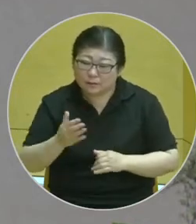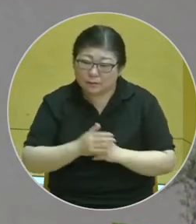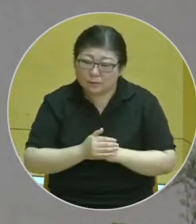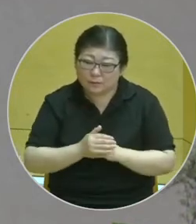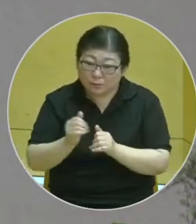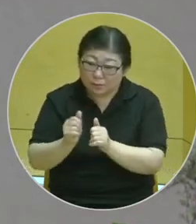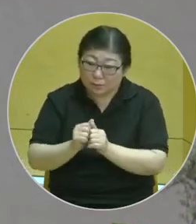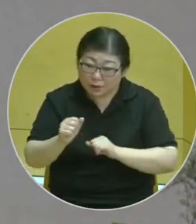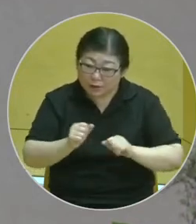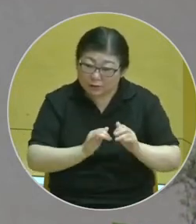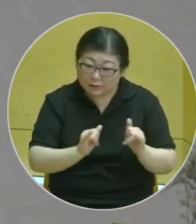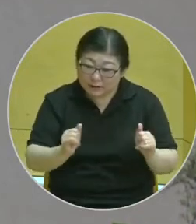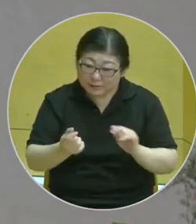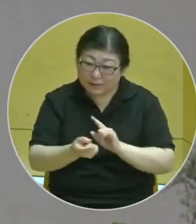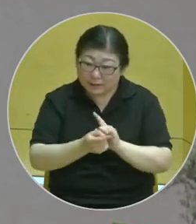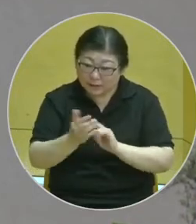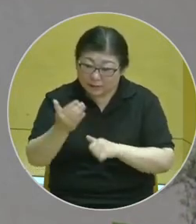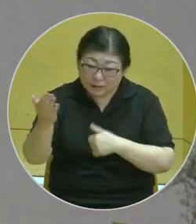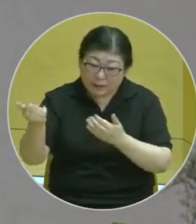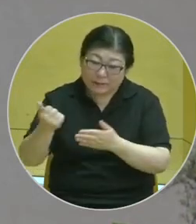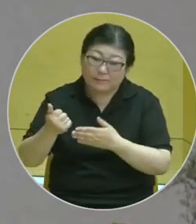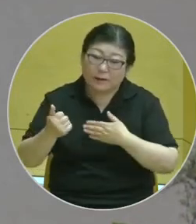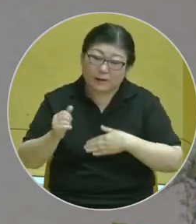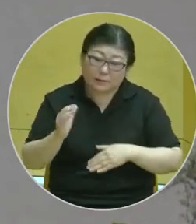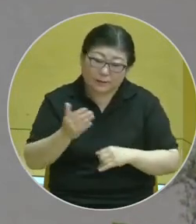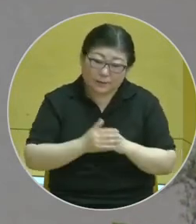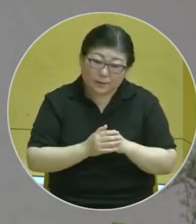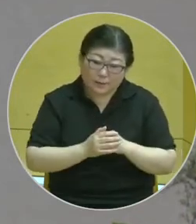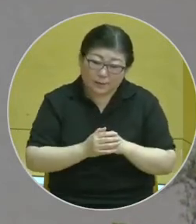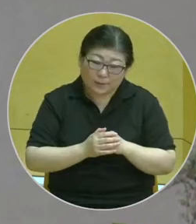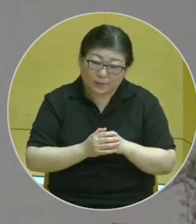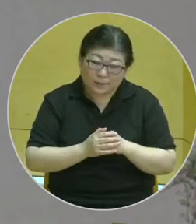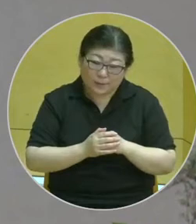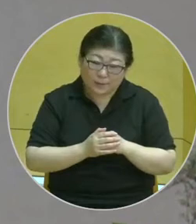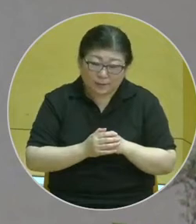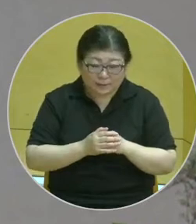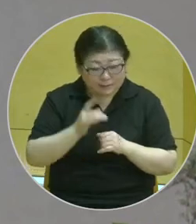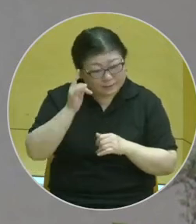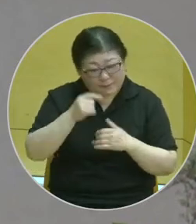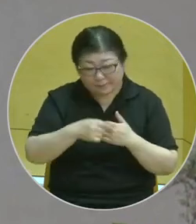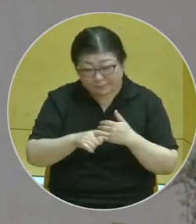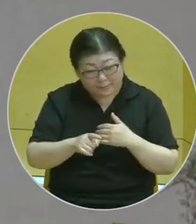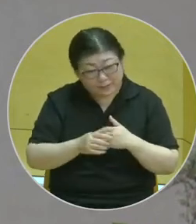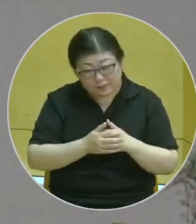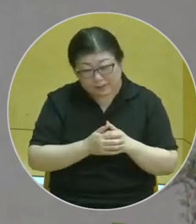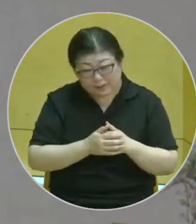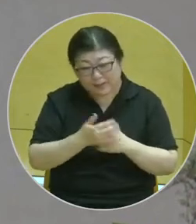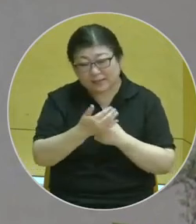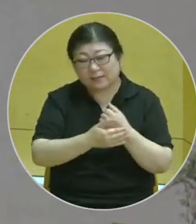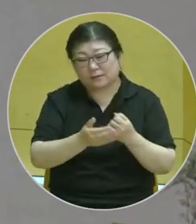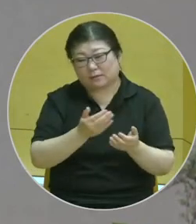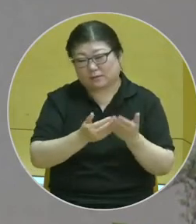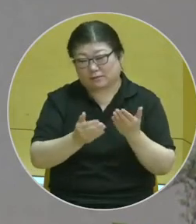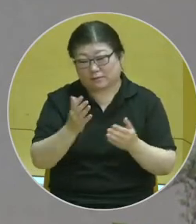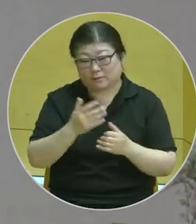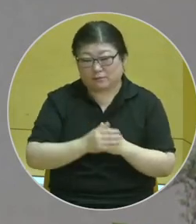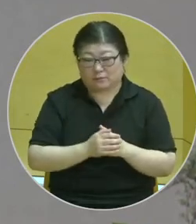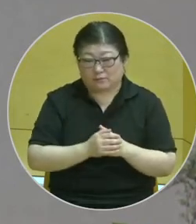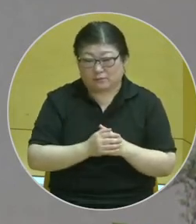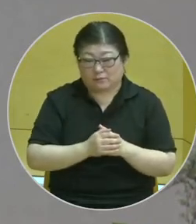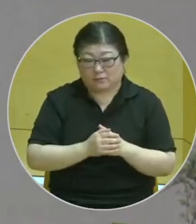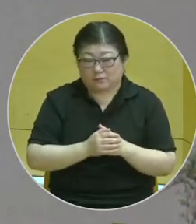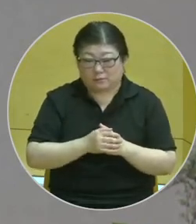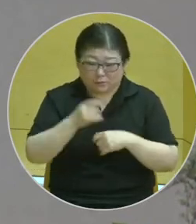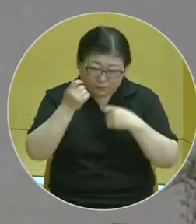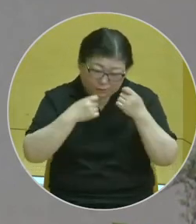하나님을 알게 됩니다 거기서 깨닫게 됩니다 뜻밖의 은혜를 경험하게 되는 겁니다 간절할 때 보면 눈물로